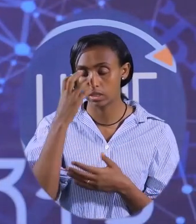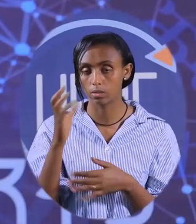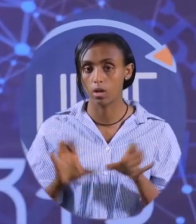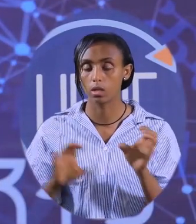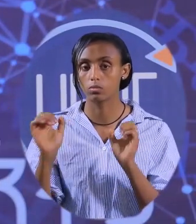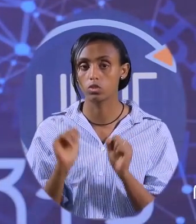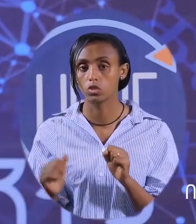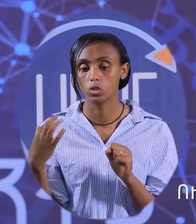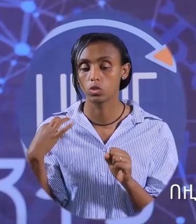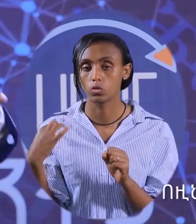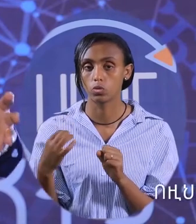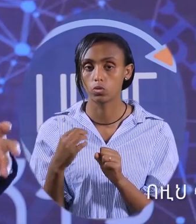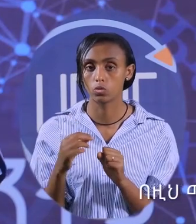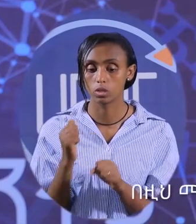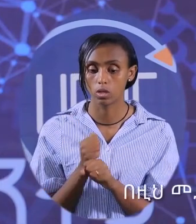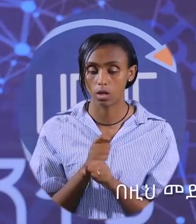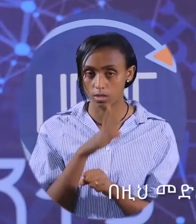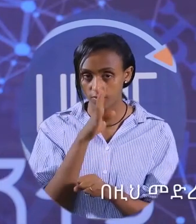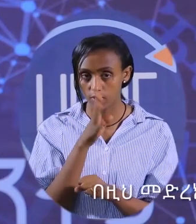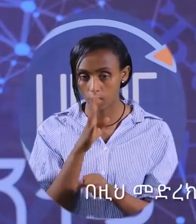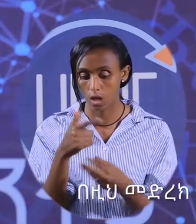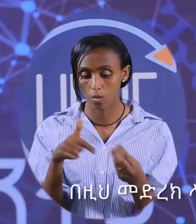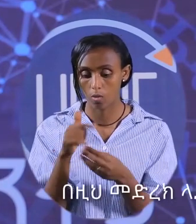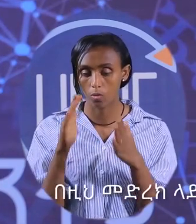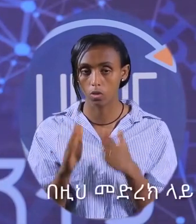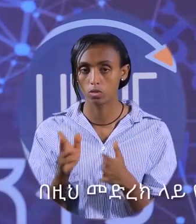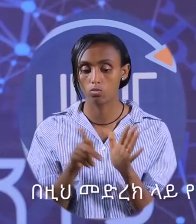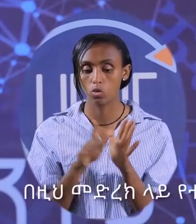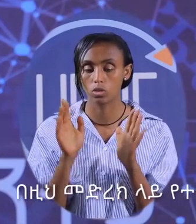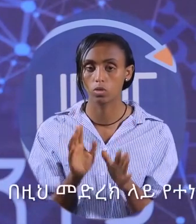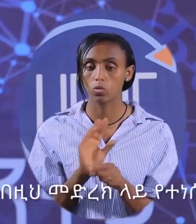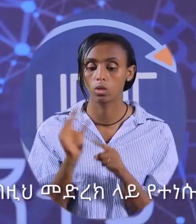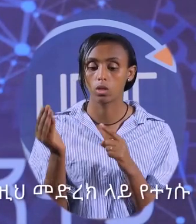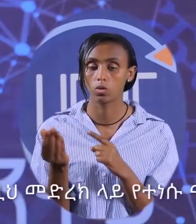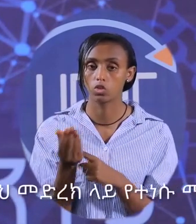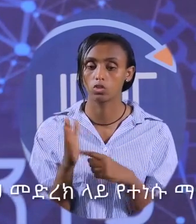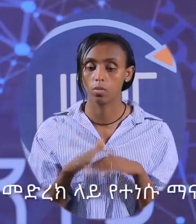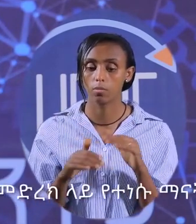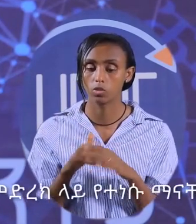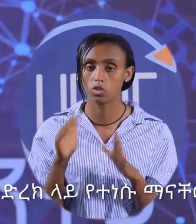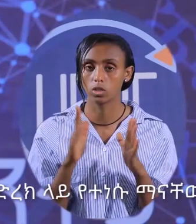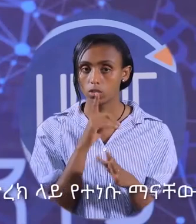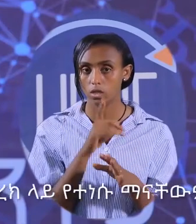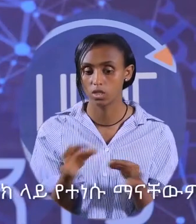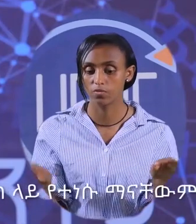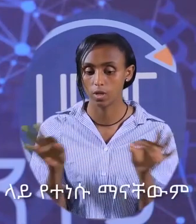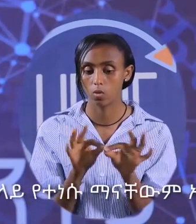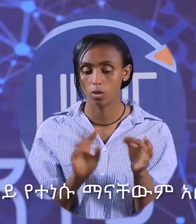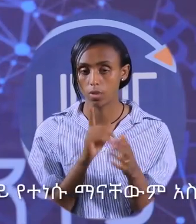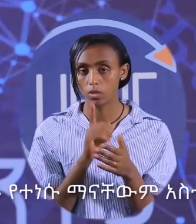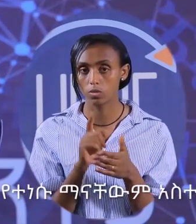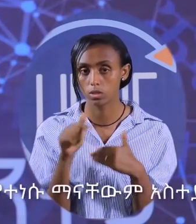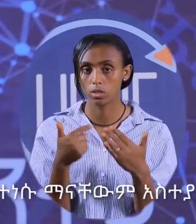ማድረግ የሚችለው የግሉ ሴክተር ስራ እንዲፈጥር አካባቢያዊና ፖሊሲያዊ ሁኔታዎችን ማመቻቸት ያስፈልጋል ማለት